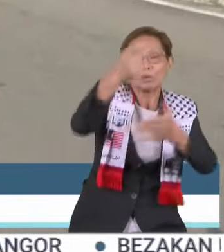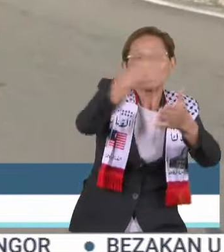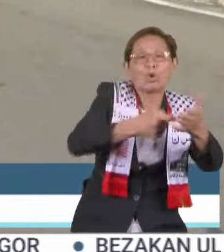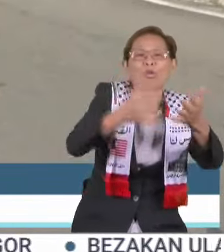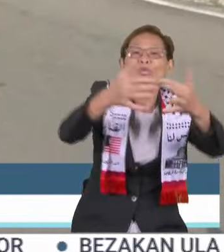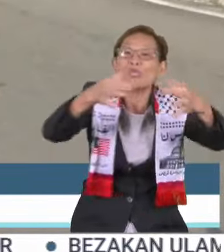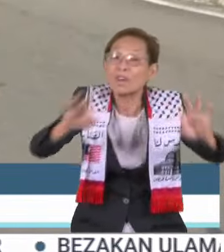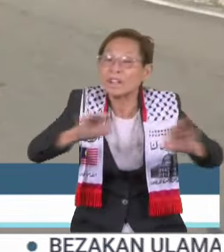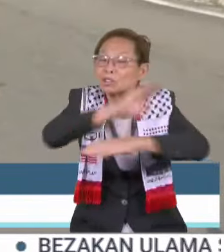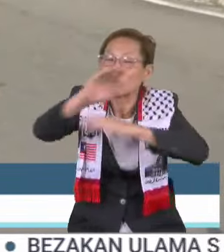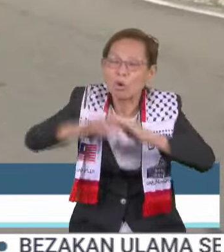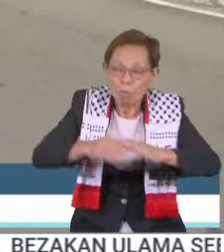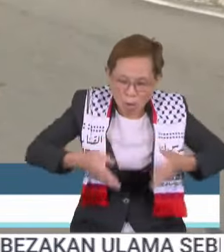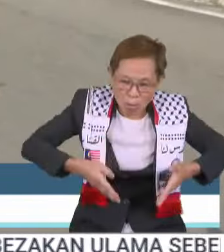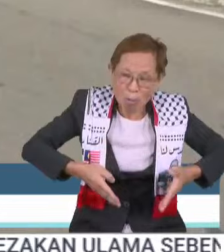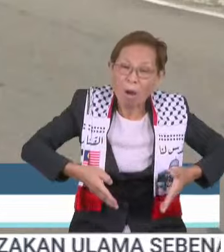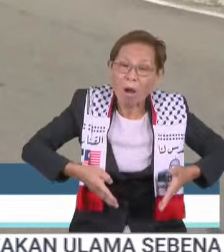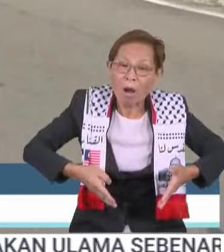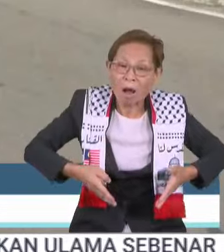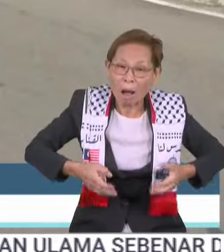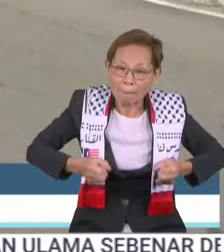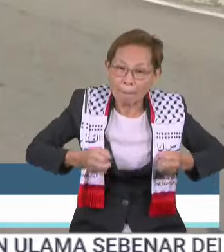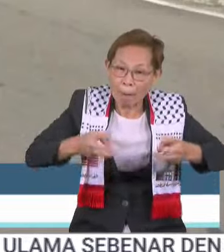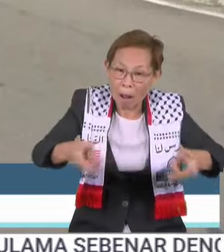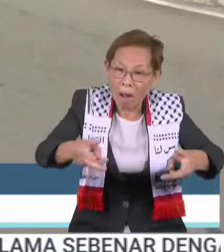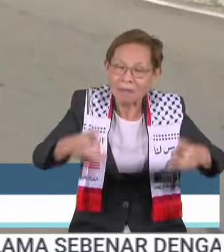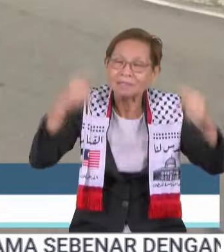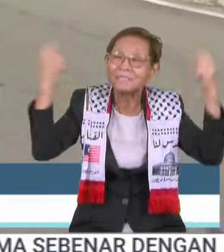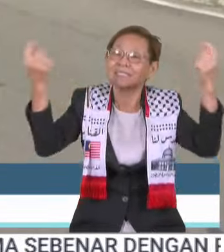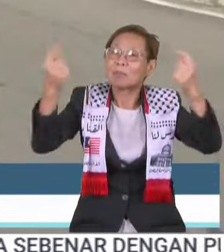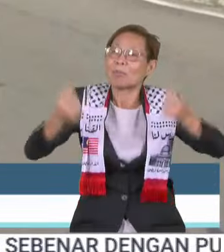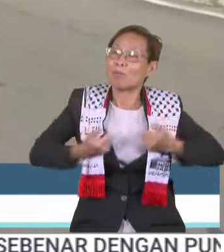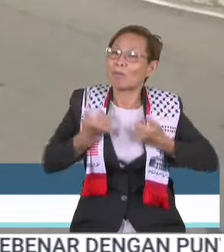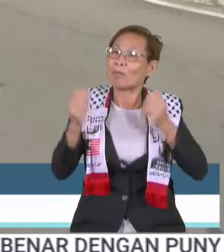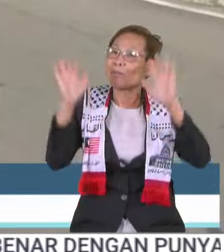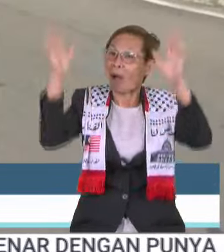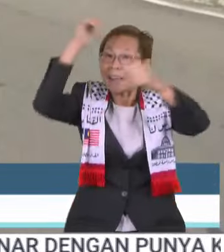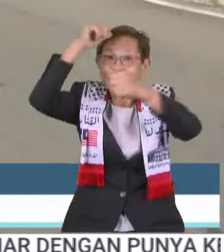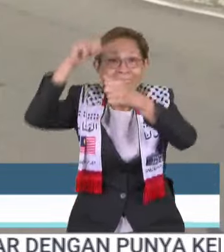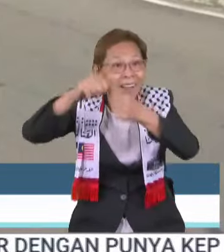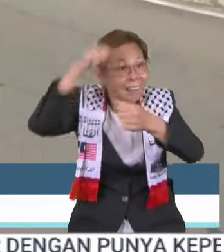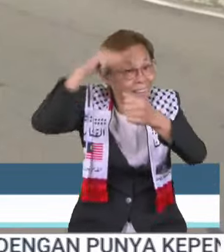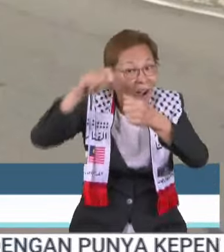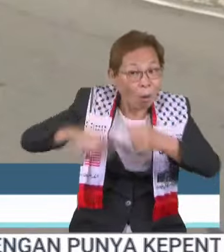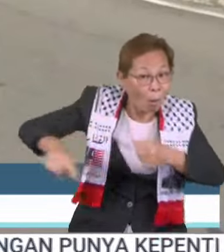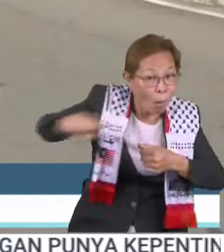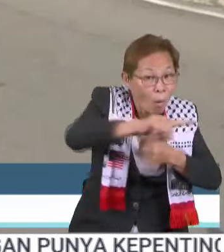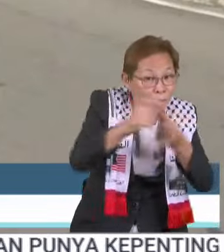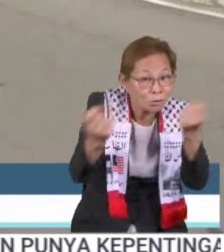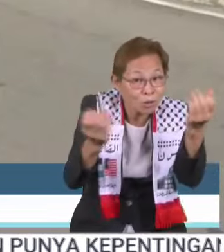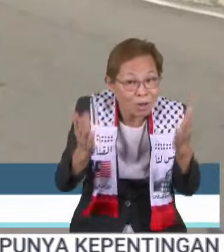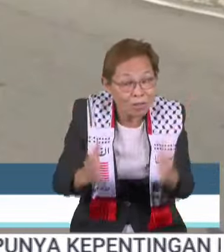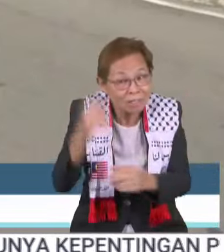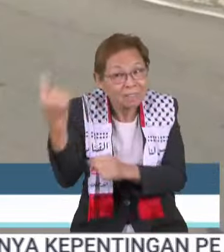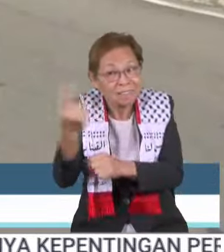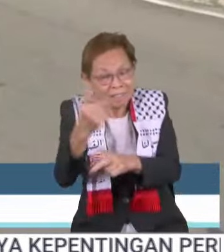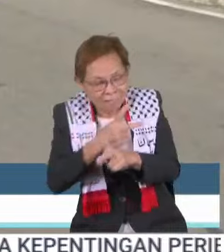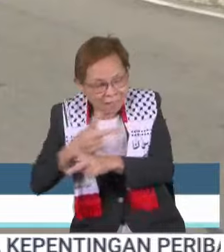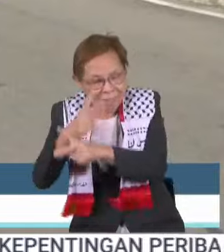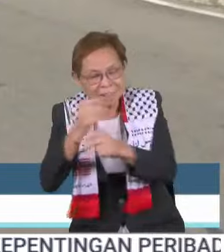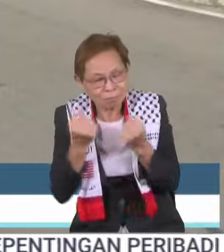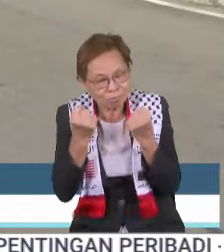percuma di semua laluan lebuh raya sempena sambutan Aidilfitri. Dan diingatkan kepada semua pengguna lebuh raya untuk sentiasa berhati-hati